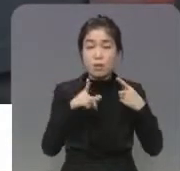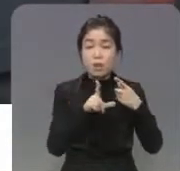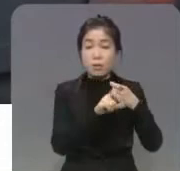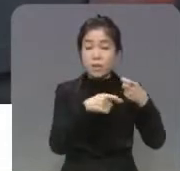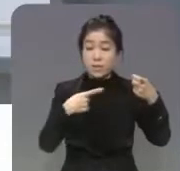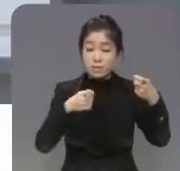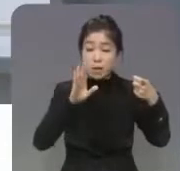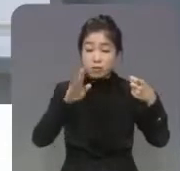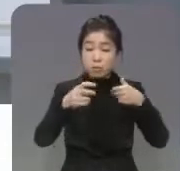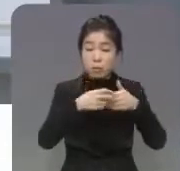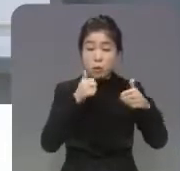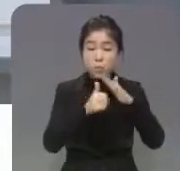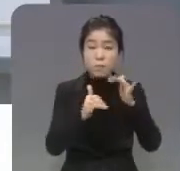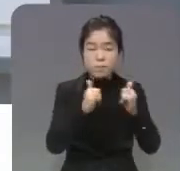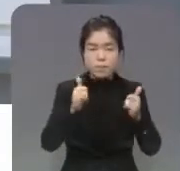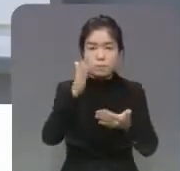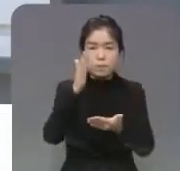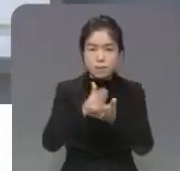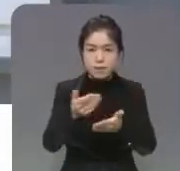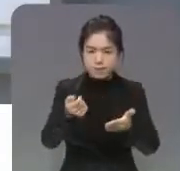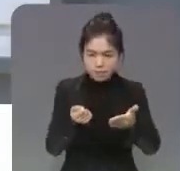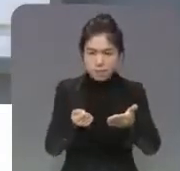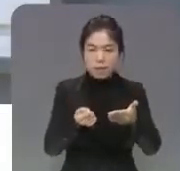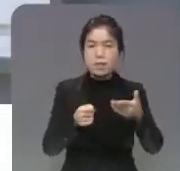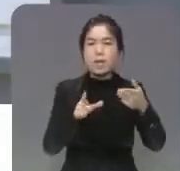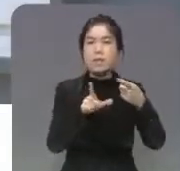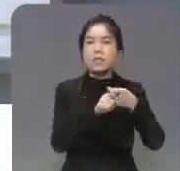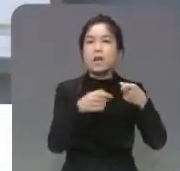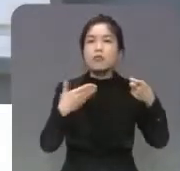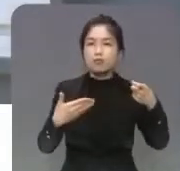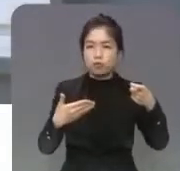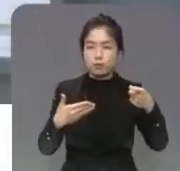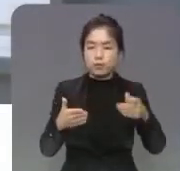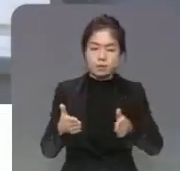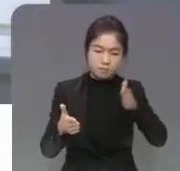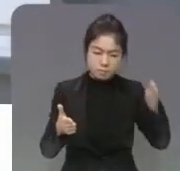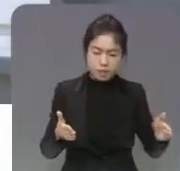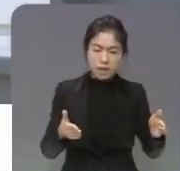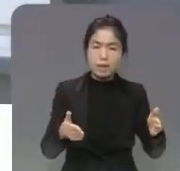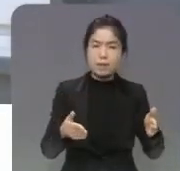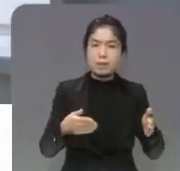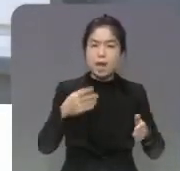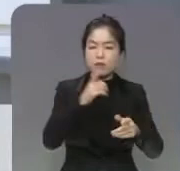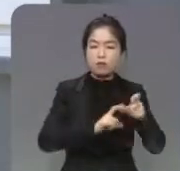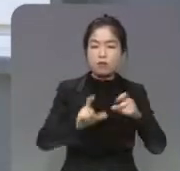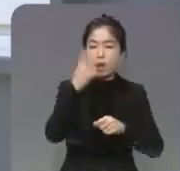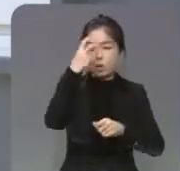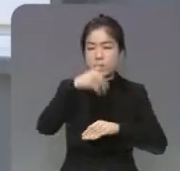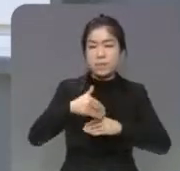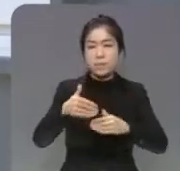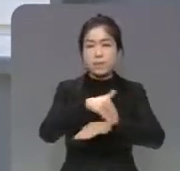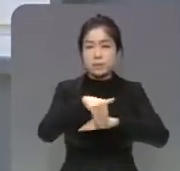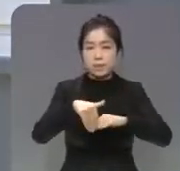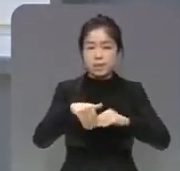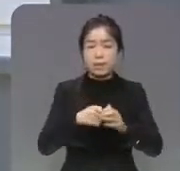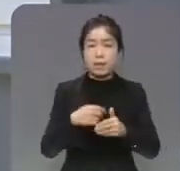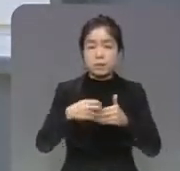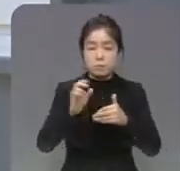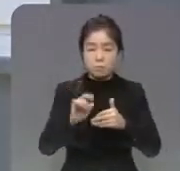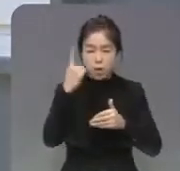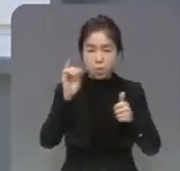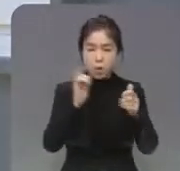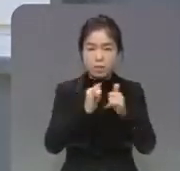이후 병원 방문자 대상에서 지난 9일로 범위를 대폭 늘려 추가 검사를 진행할 예정입니다. 또 병원발